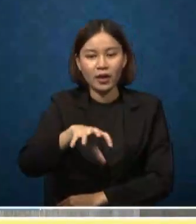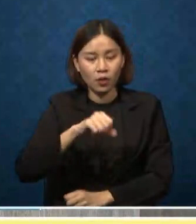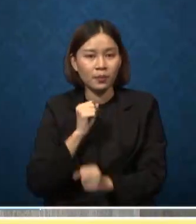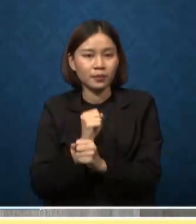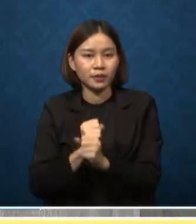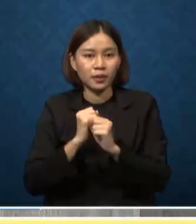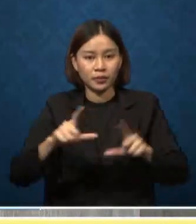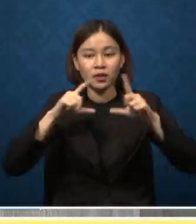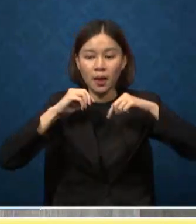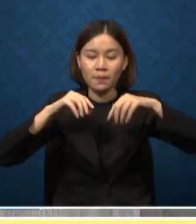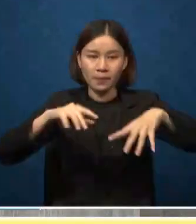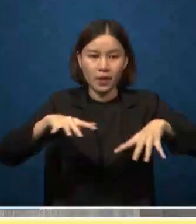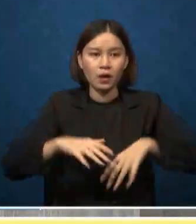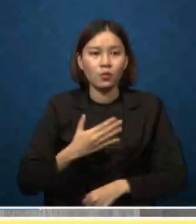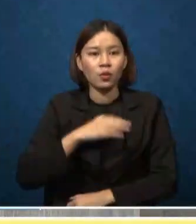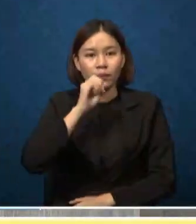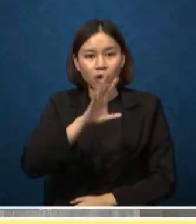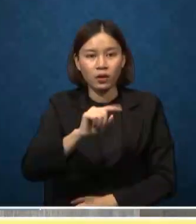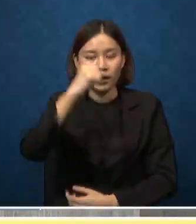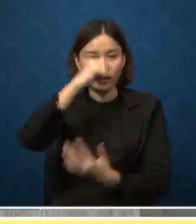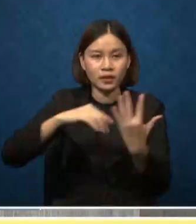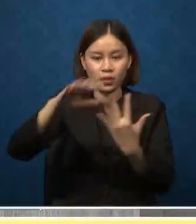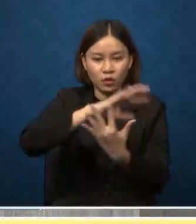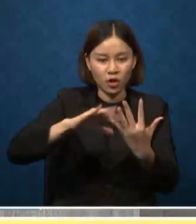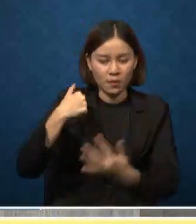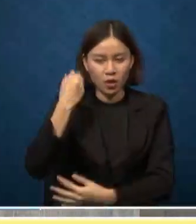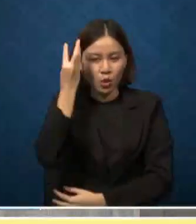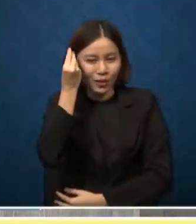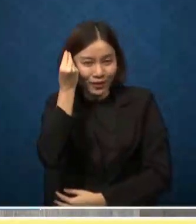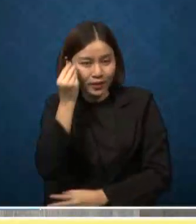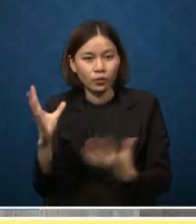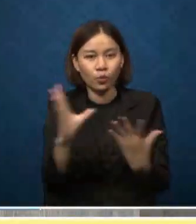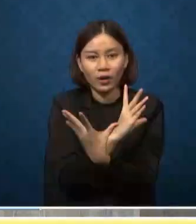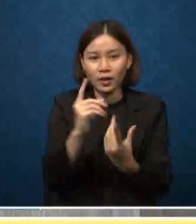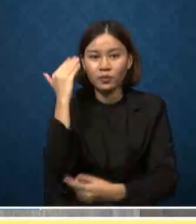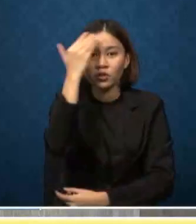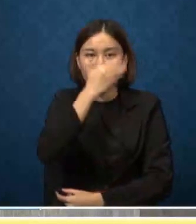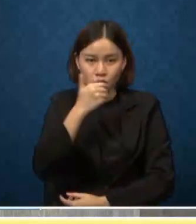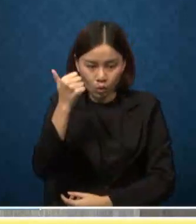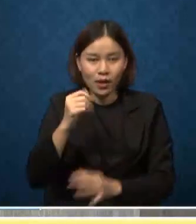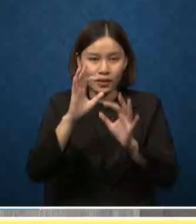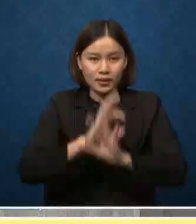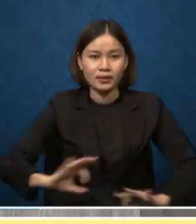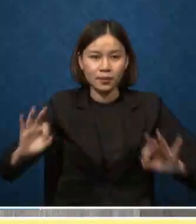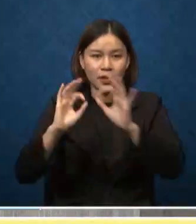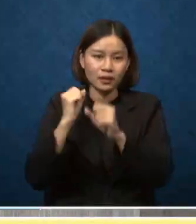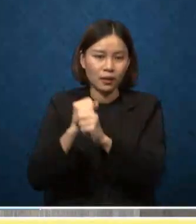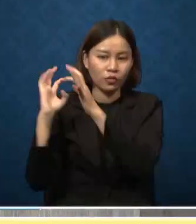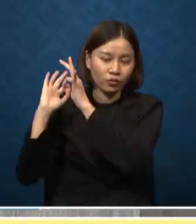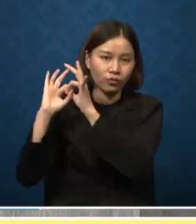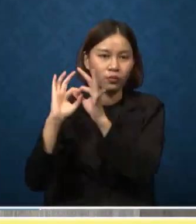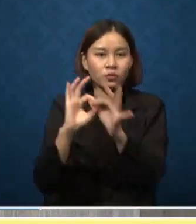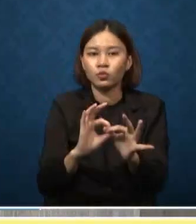ผมกำลังบอกว่าประเทศไทยมีภูมิปัญญาแล้วก็มีวัฒนธรรมที่งดงามที่ควรจะสืบสานนะเยอะแยะ